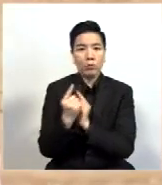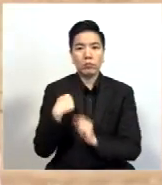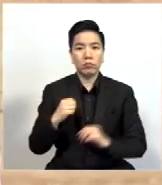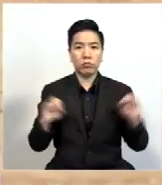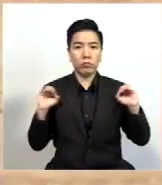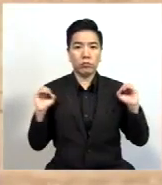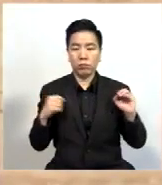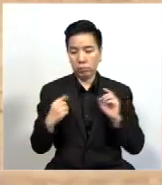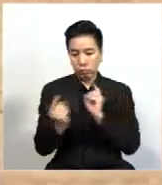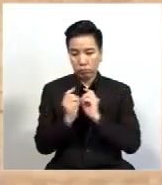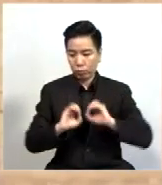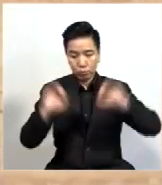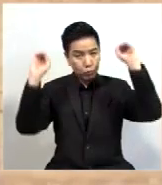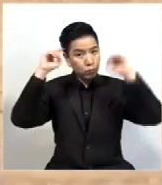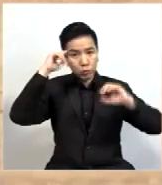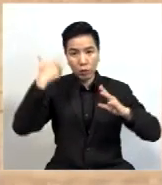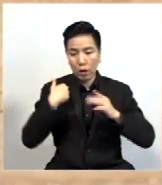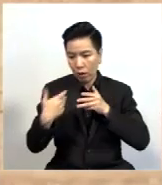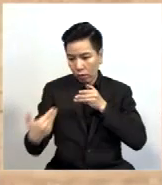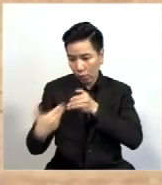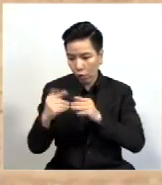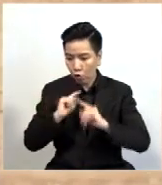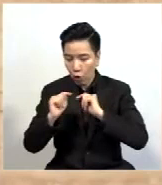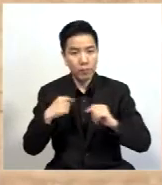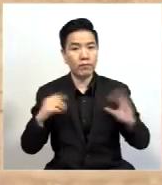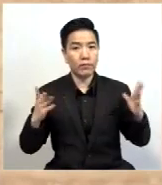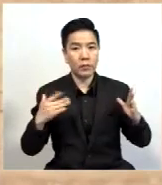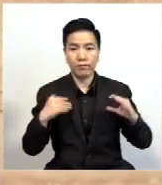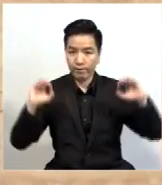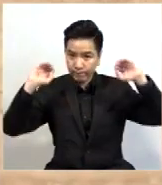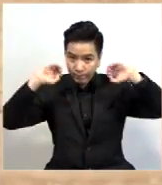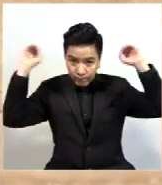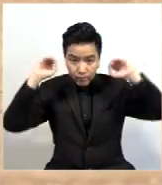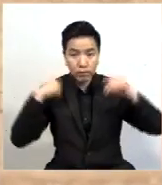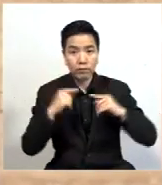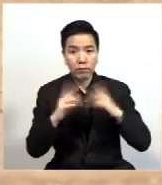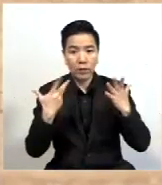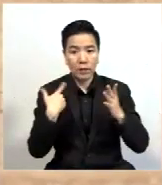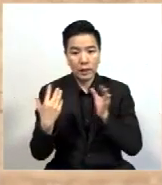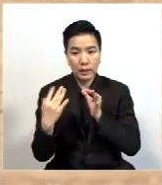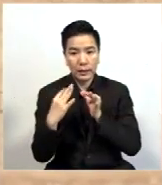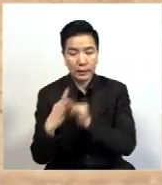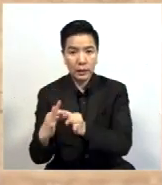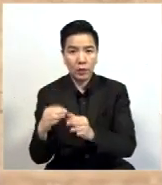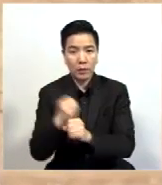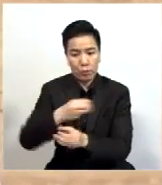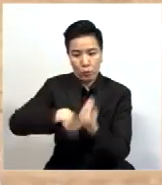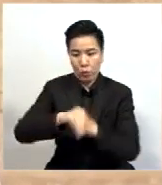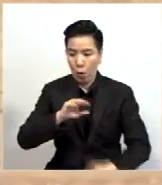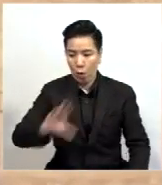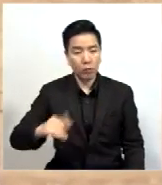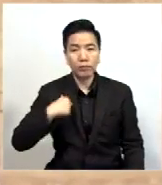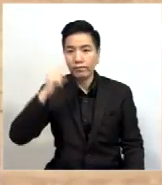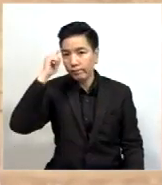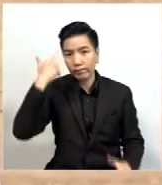นี้นะครับแล้วก็ไม่เคยนะครับติดต่อกับบุคคลผู้นี้และไม่เคยนะครับเข้าไปเกี่ยวข้องเกี่ยวกับธุรกิจของเข